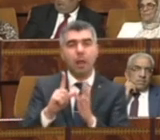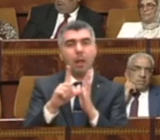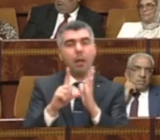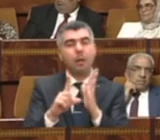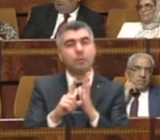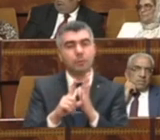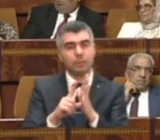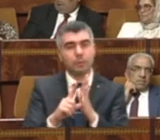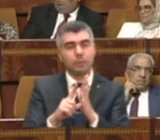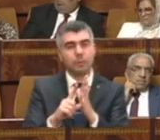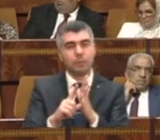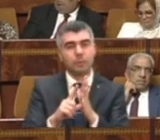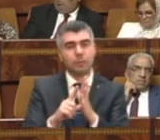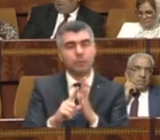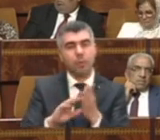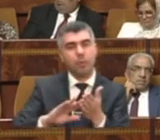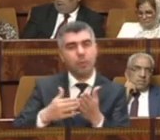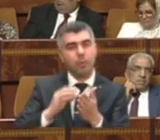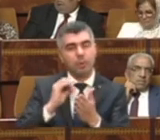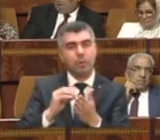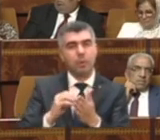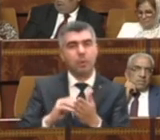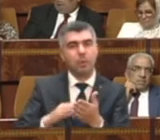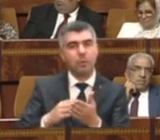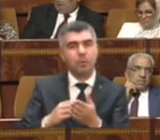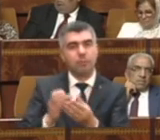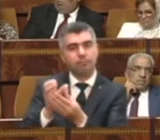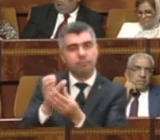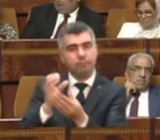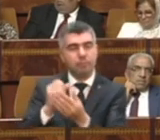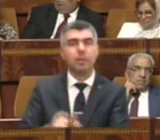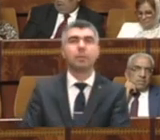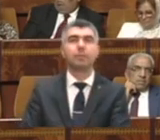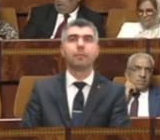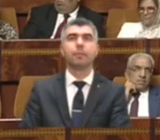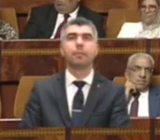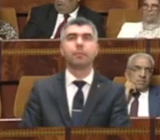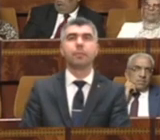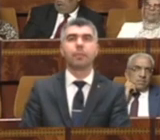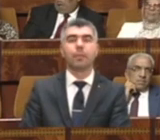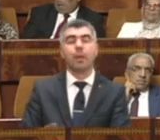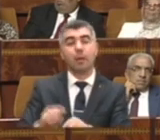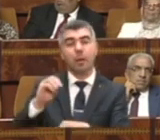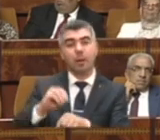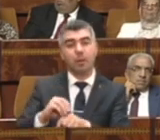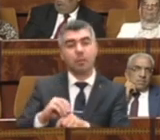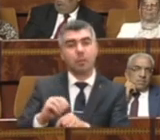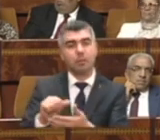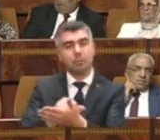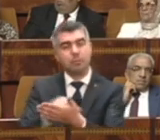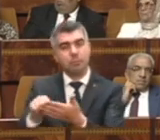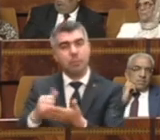ديال كناش تحملات ديال هذا النقل المزدوج، وكذلك المساهمه في